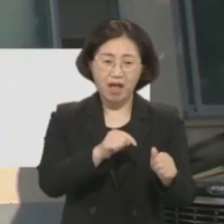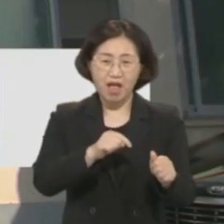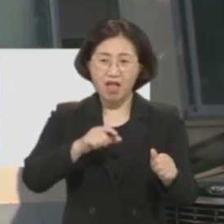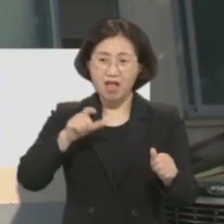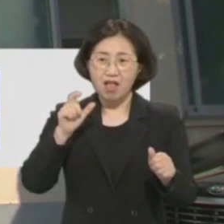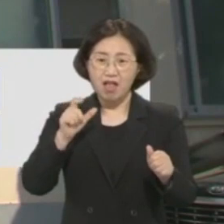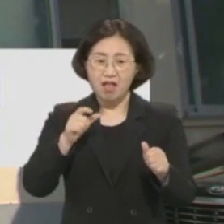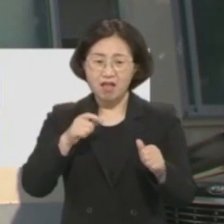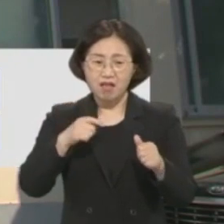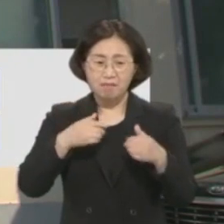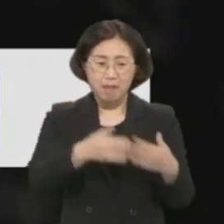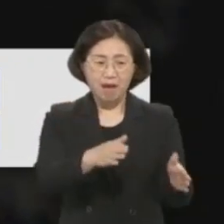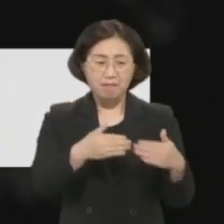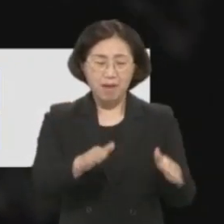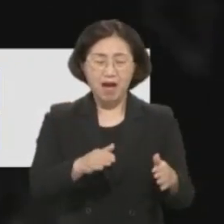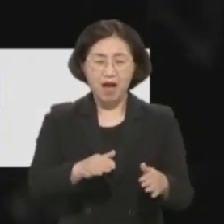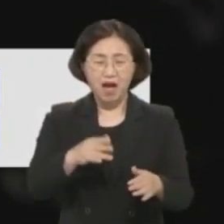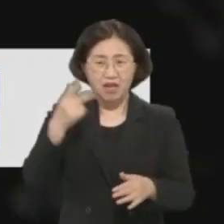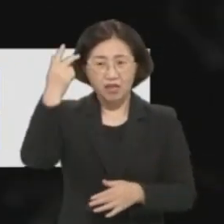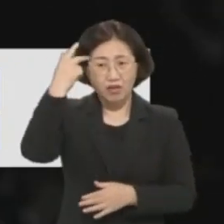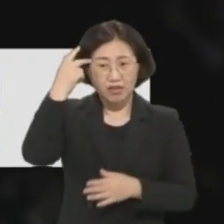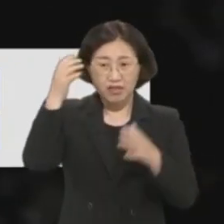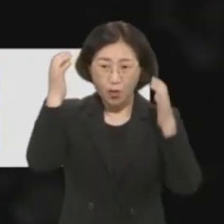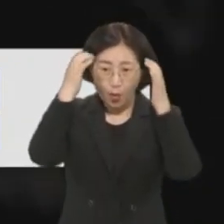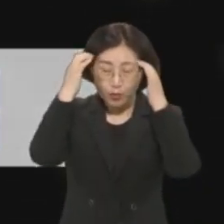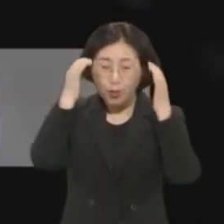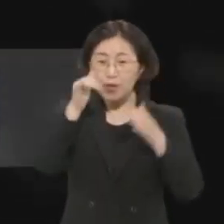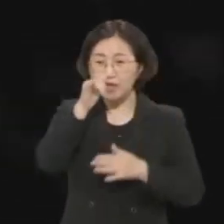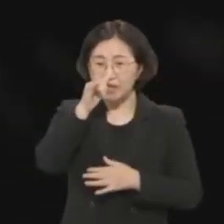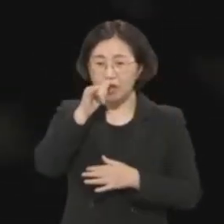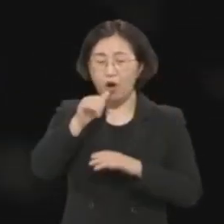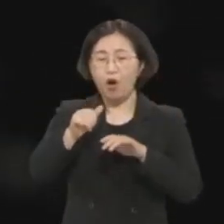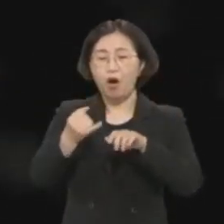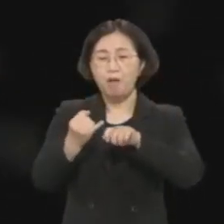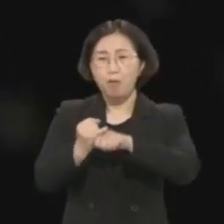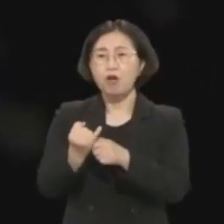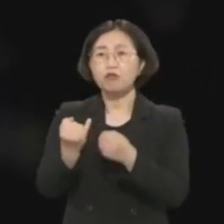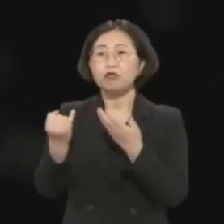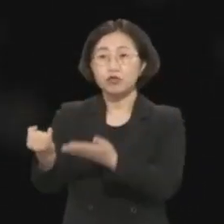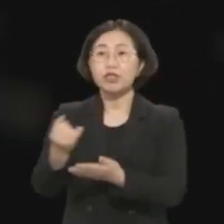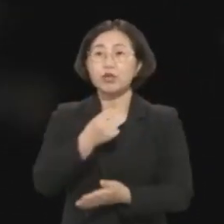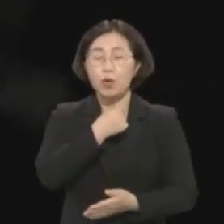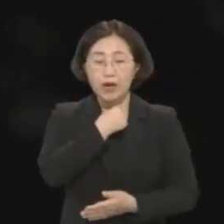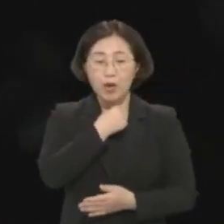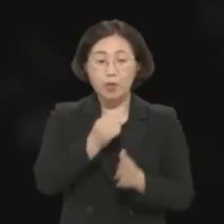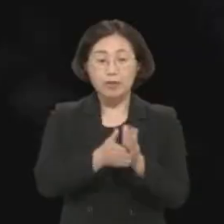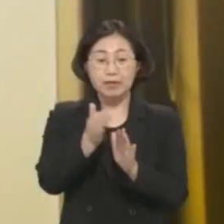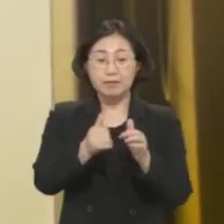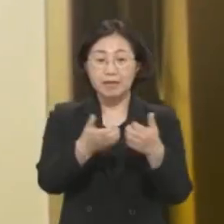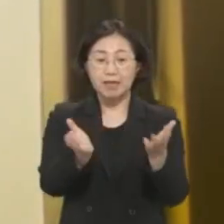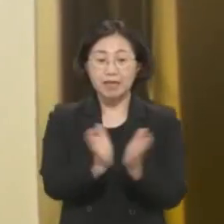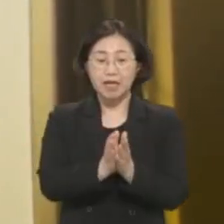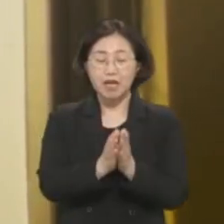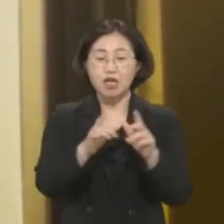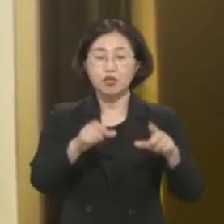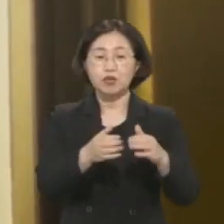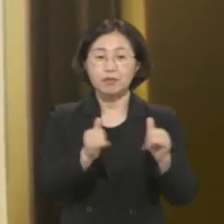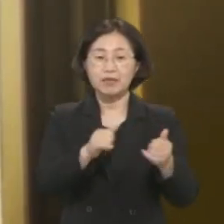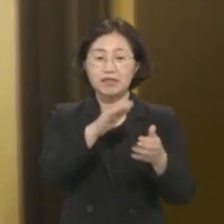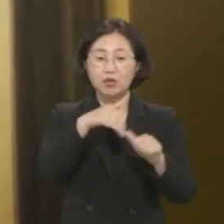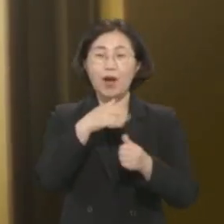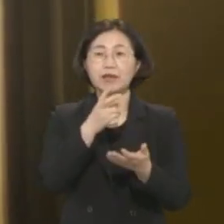정신적 고통을 겪었다고 주장하며 합당한 처분을 요구했고 시민사회단체에선 주민소환제도